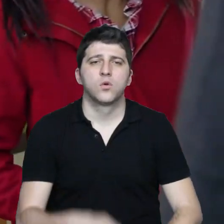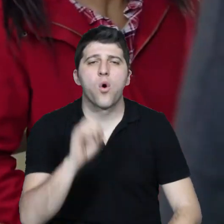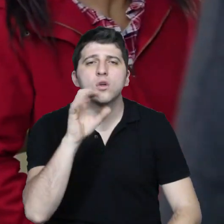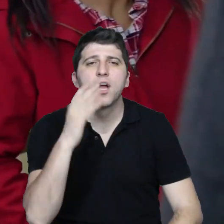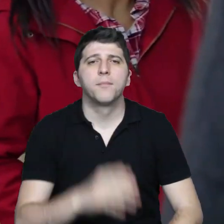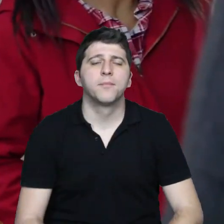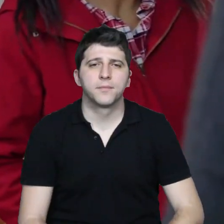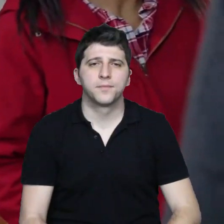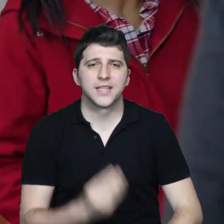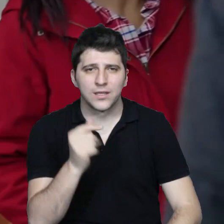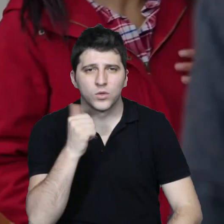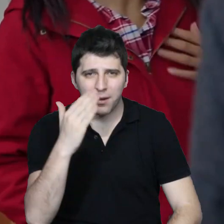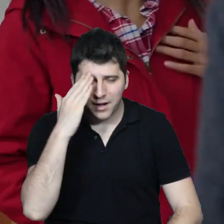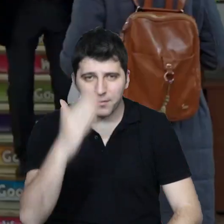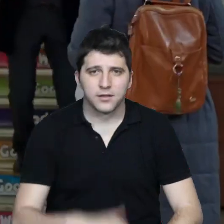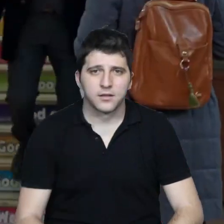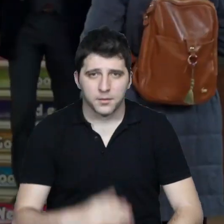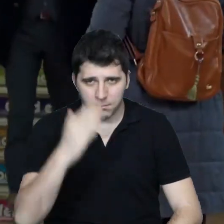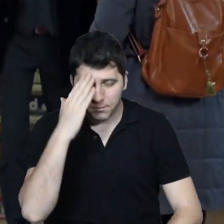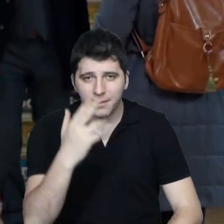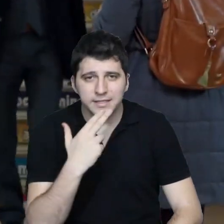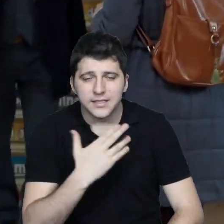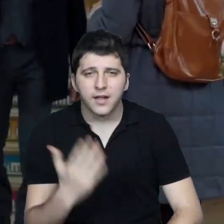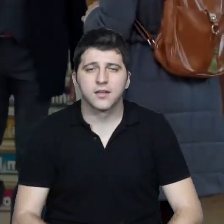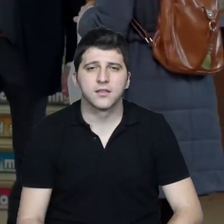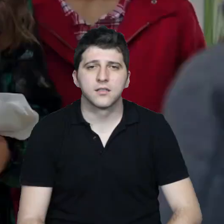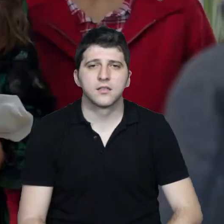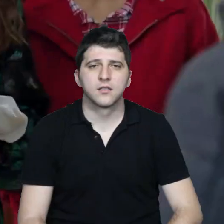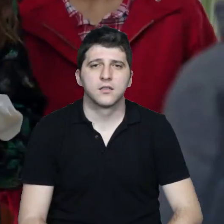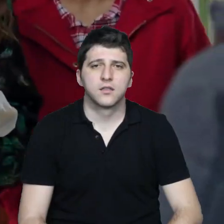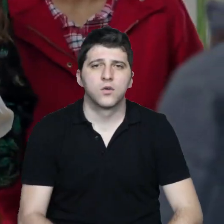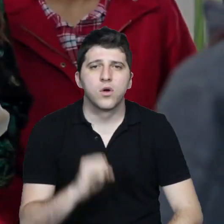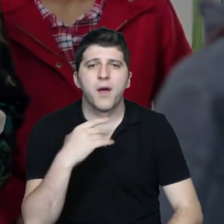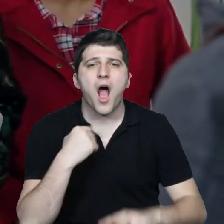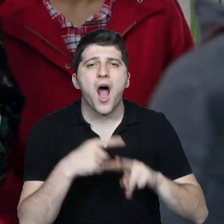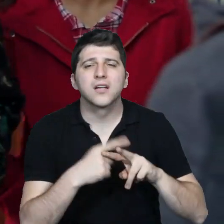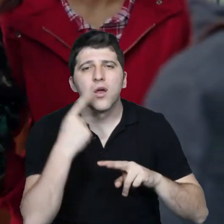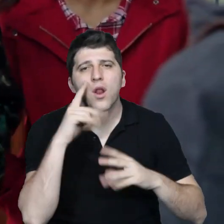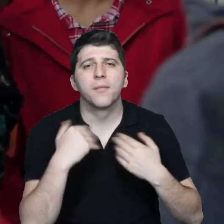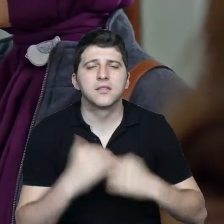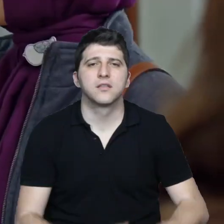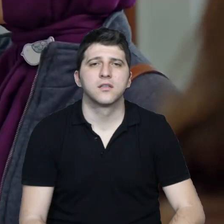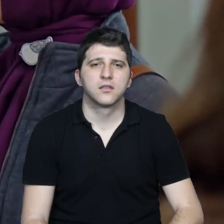Hocam, iyi günler, merhaba. Merhaba kızlar. Hocam, biz Arda'yı göremedik.